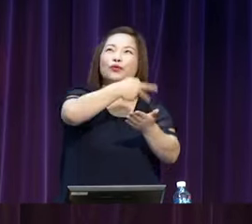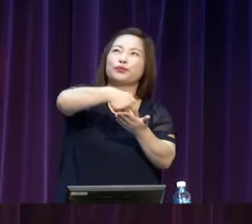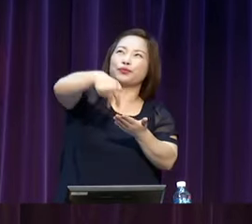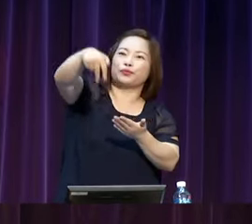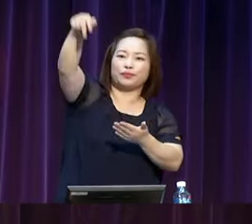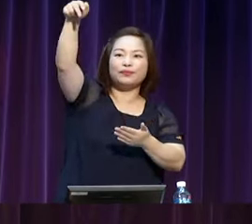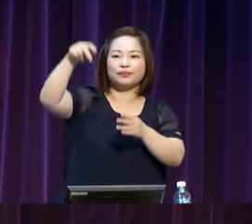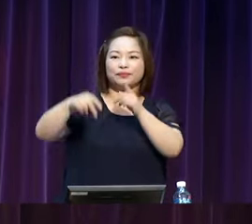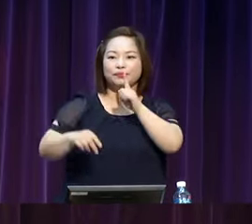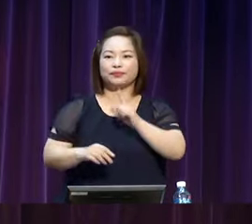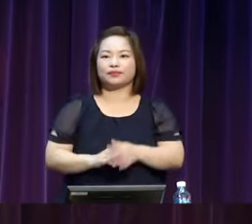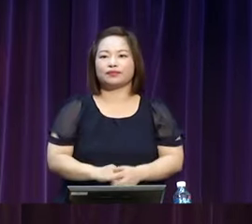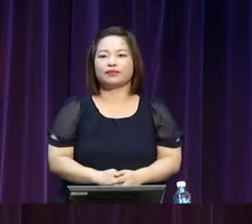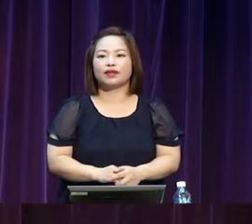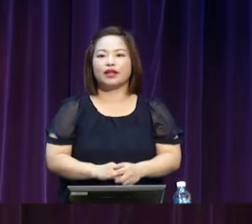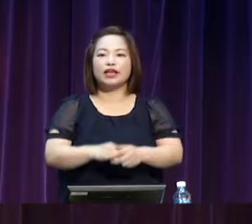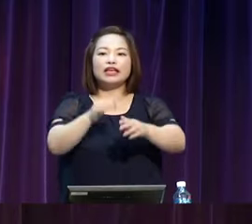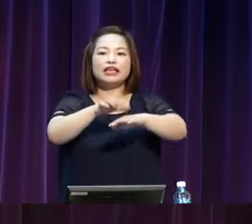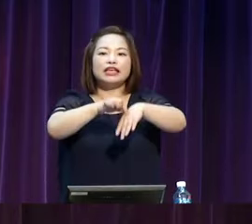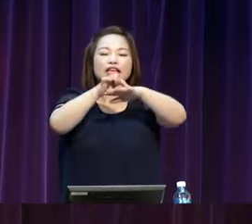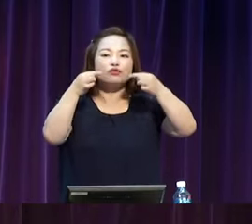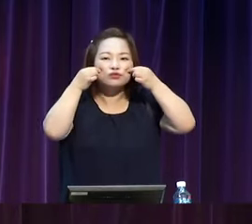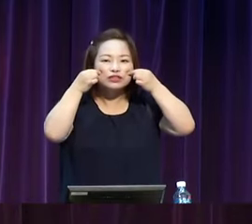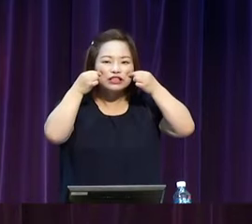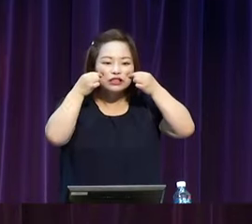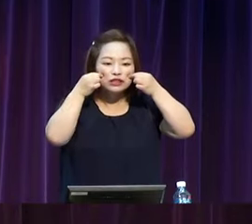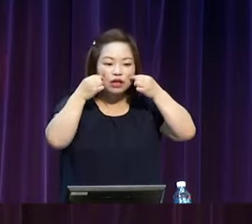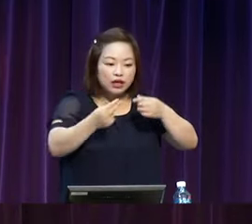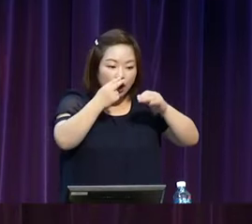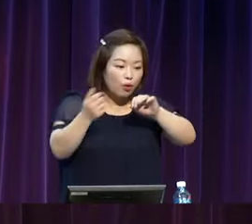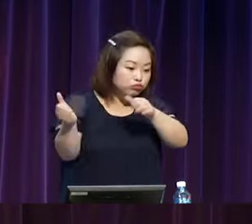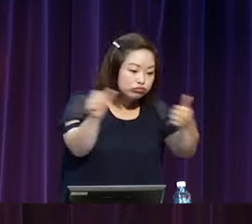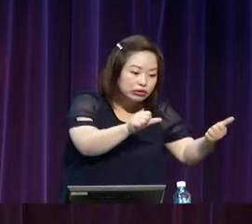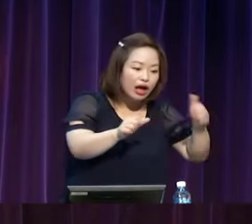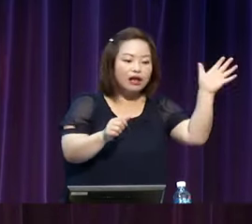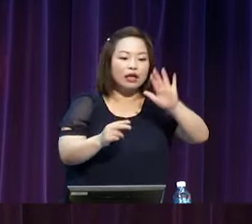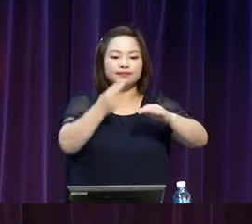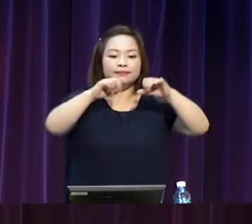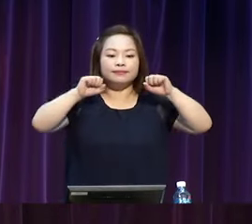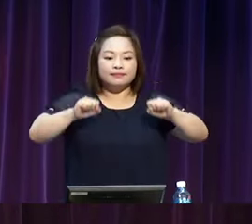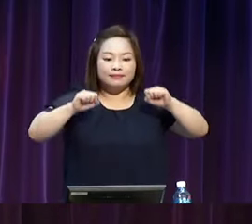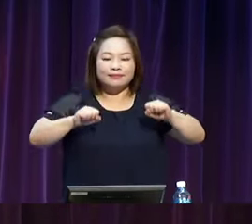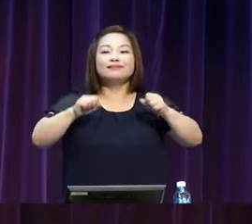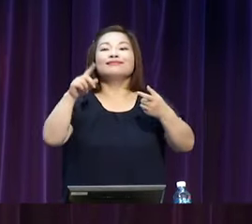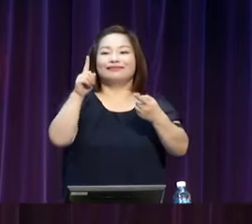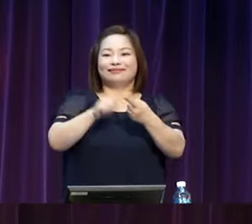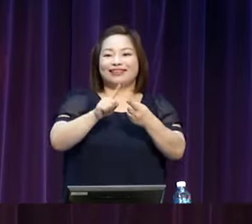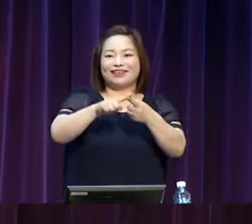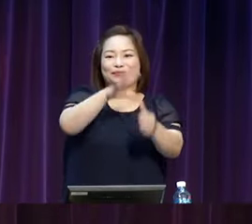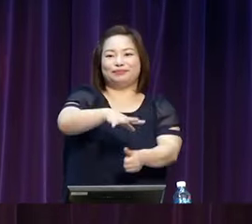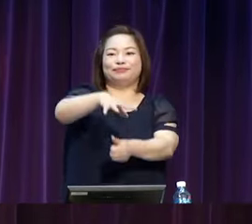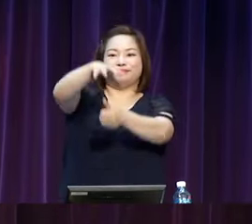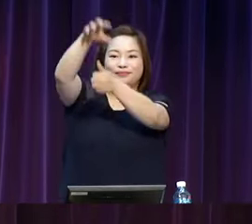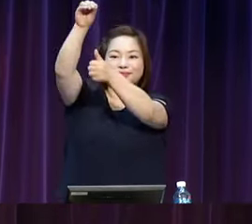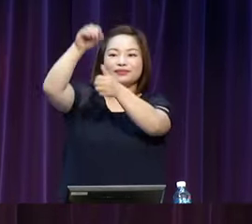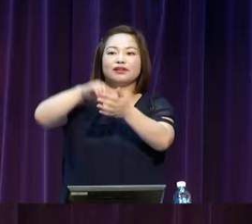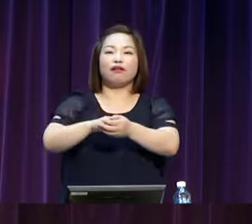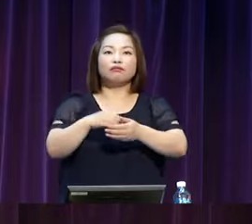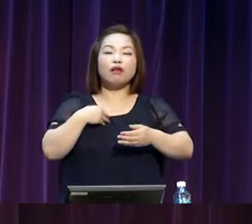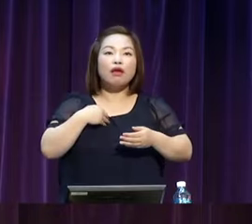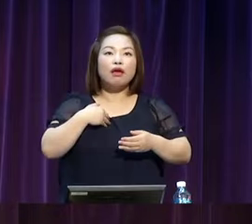바뀌어요. 이 죽을 것이 불가불 죽지 아니할 것을 입겠고라는 말씀처럼 안 죽는,